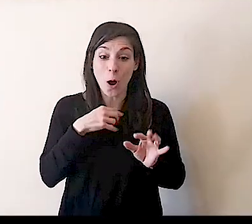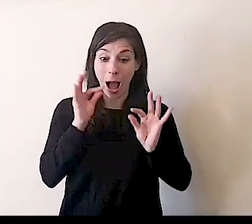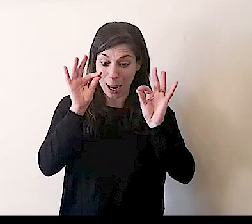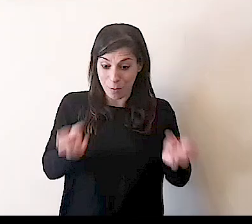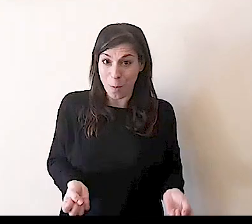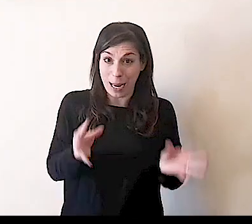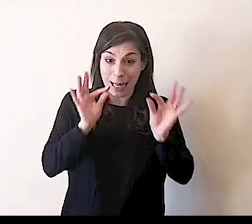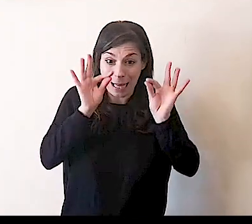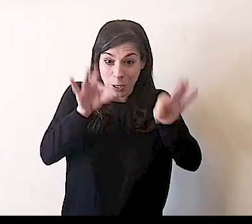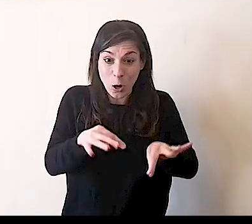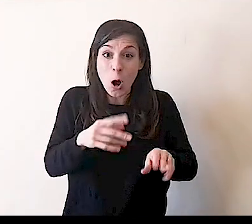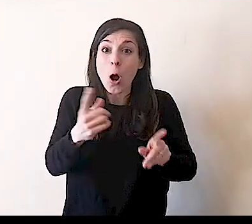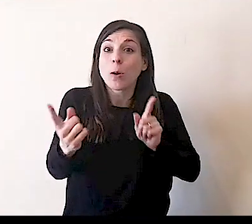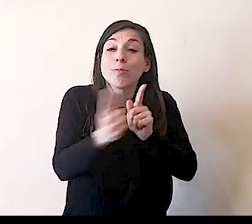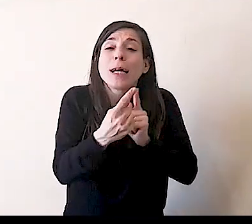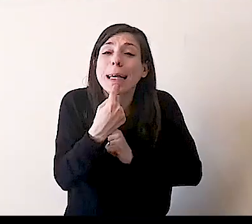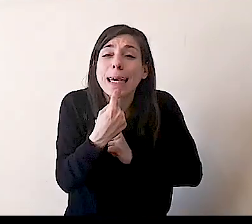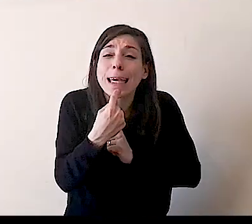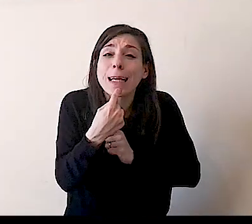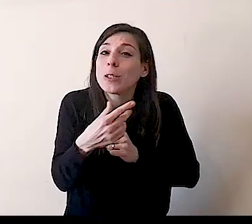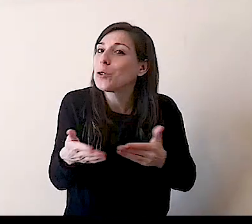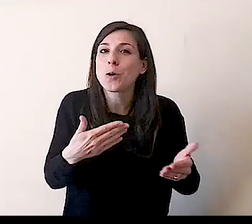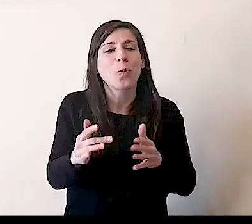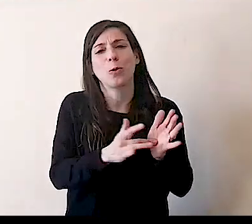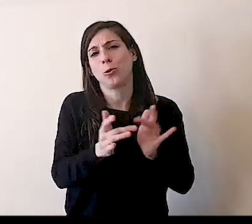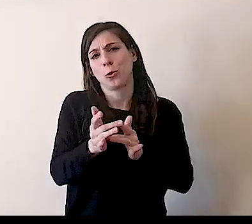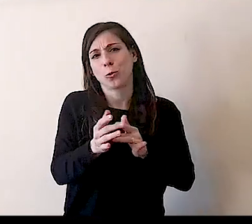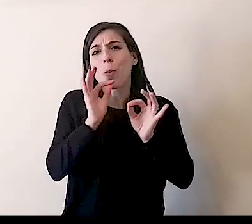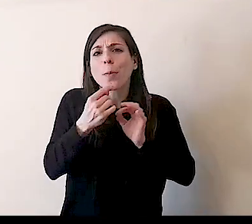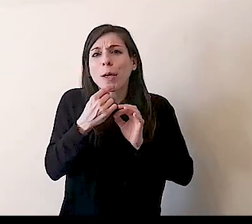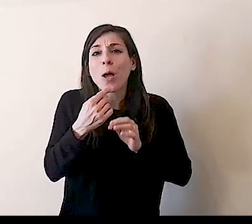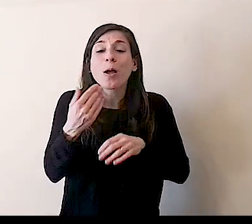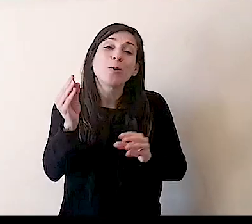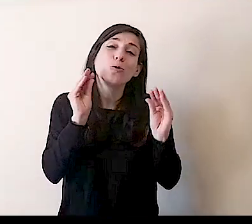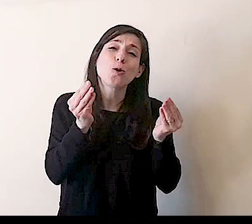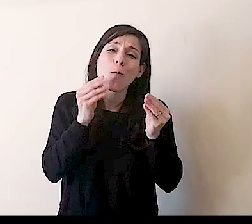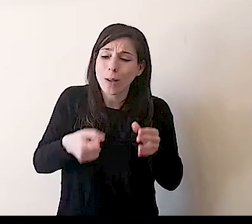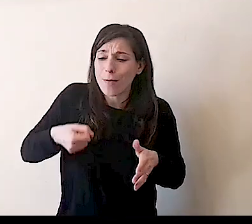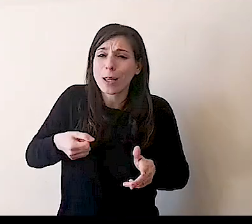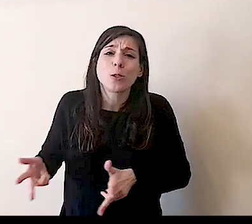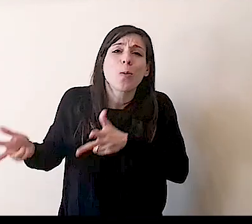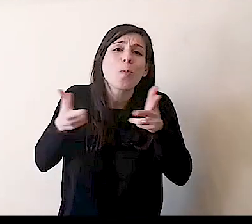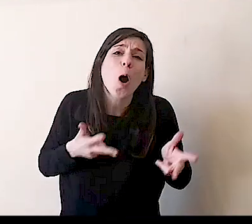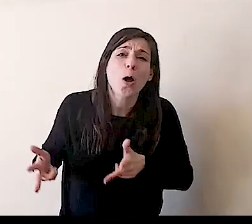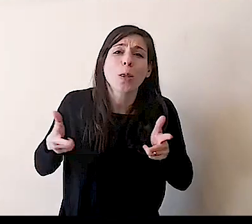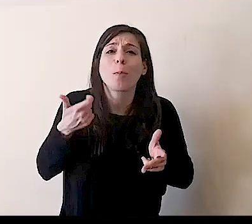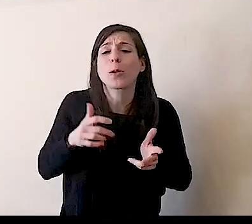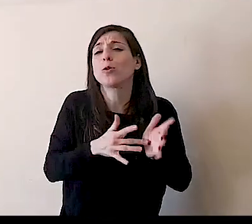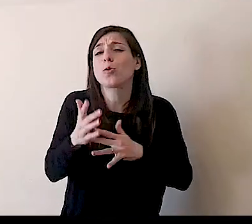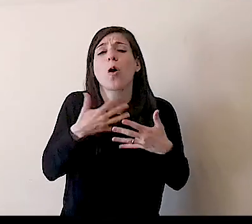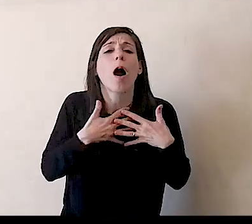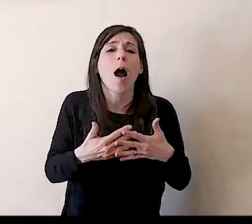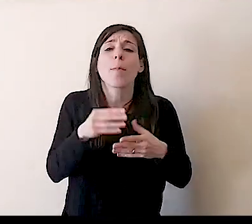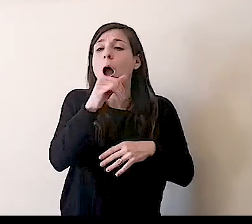proprio lui gesù che in questo hotel aveva preso le valigie di tutti perché a gesù piace prendere l'ultimo